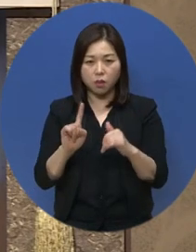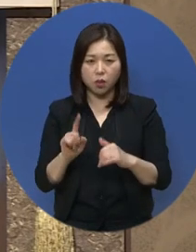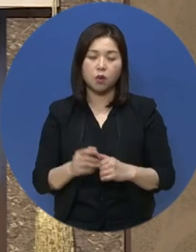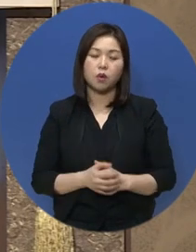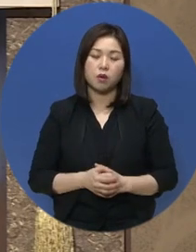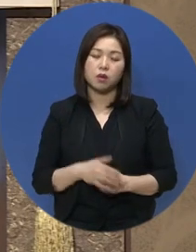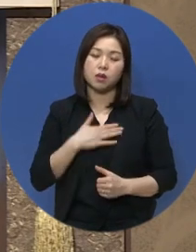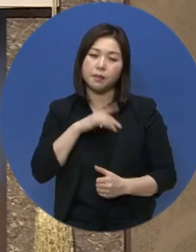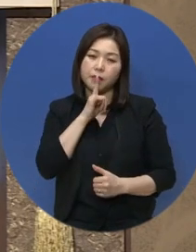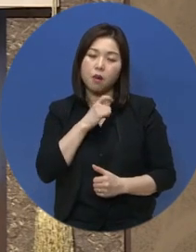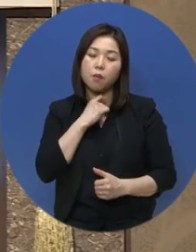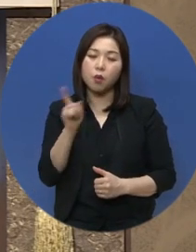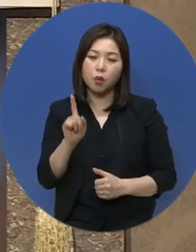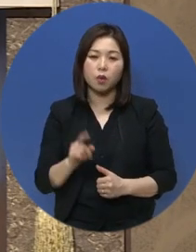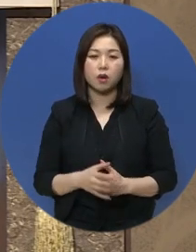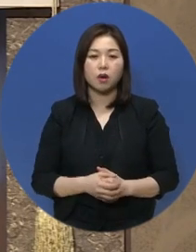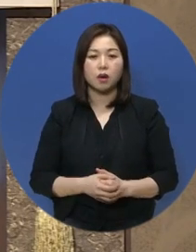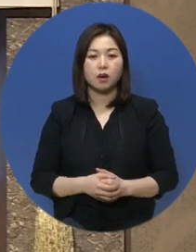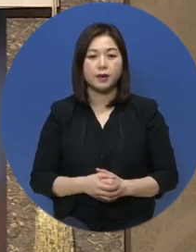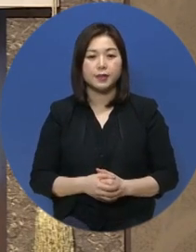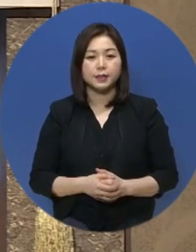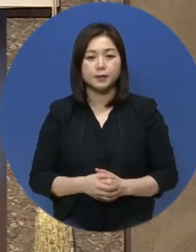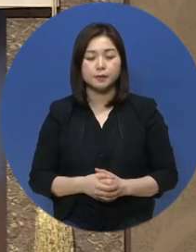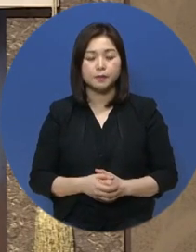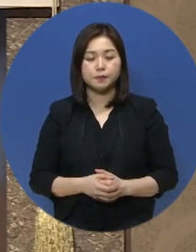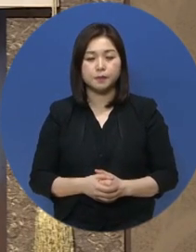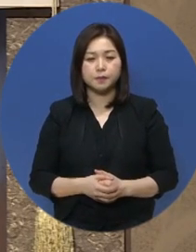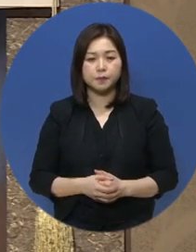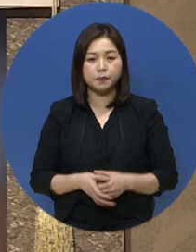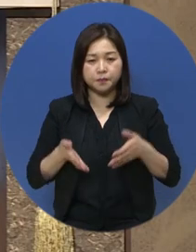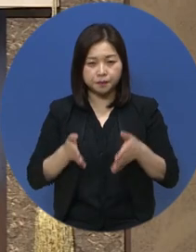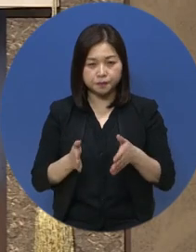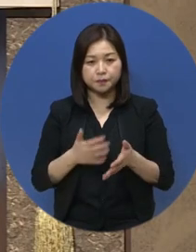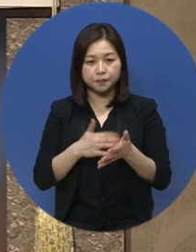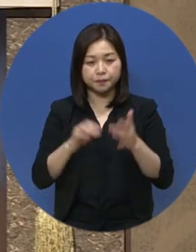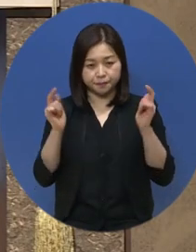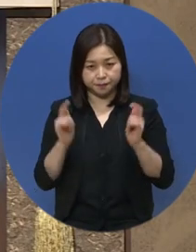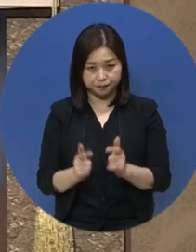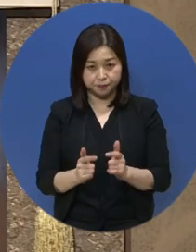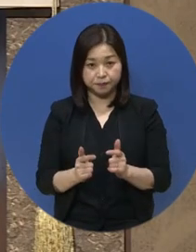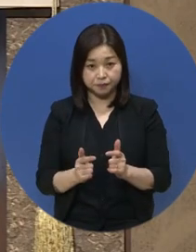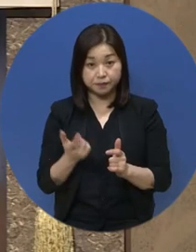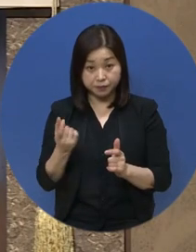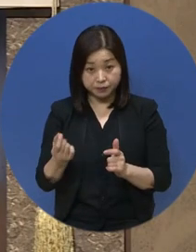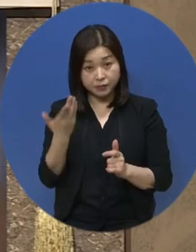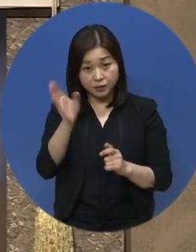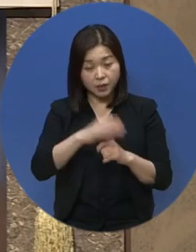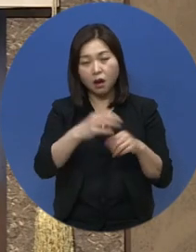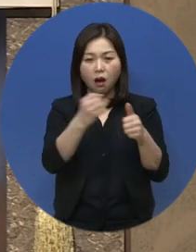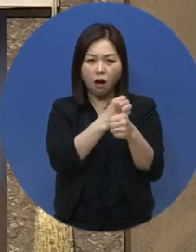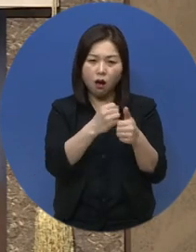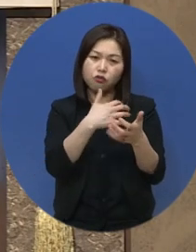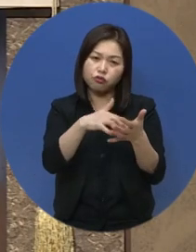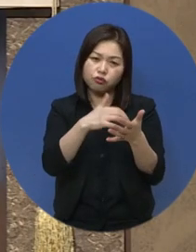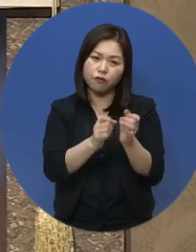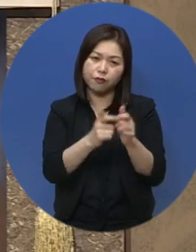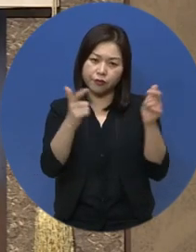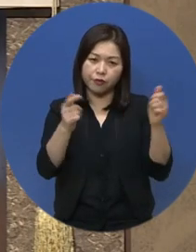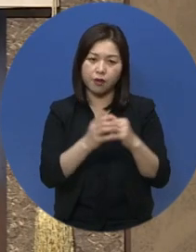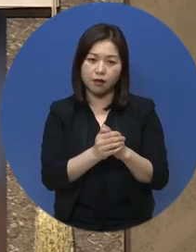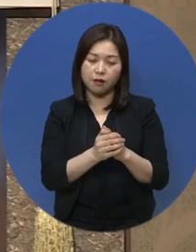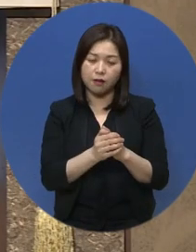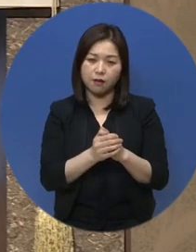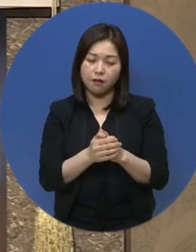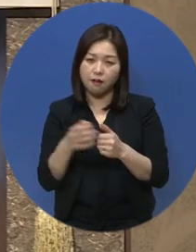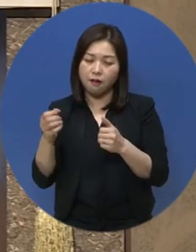이 말씀을 좀 드리고 싶은데요. 그 우리가 출생률은 줄어들고 있잖아요. 그런데 예. 학대 건수는 늘어나고 있어요. 그러니까요. 아이들은 주는데